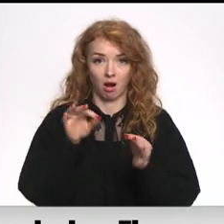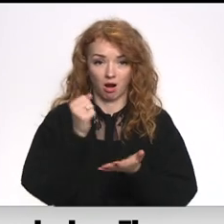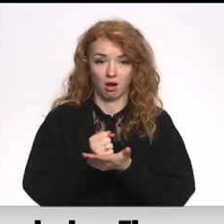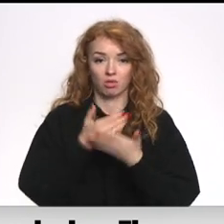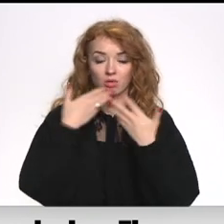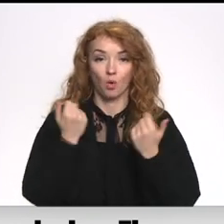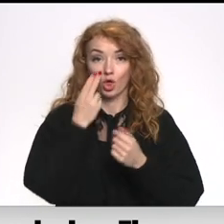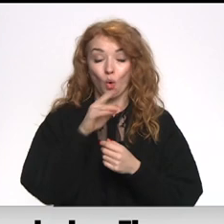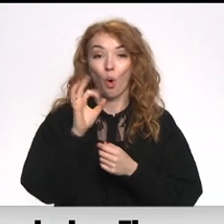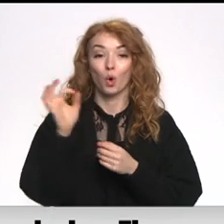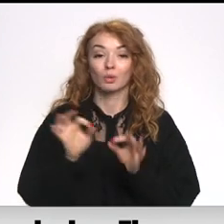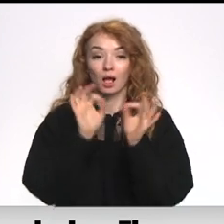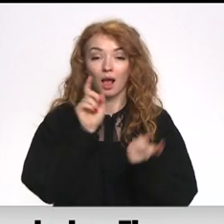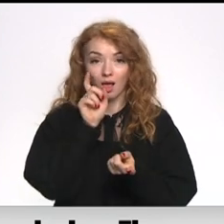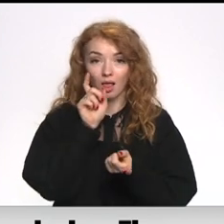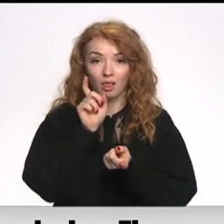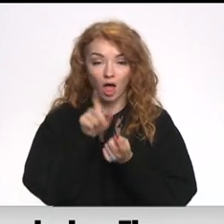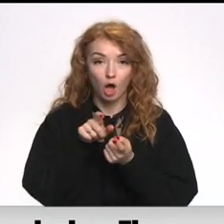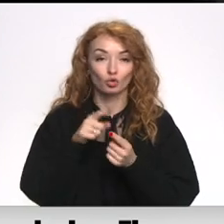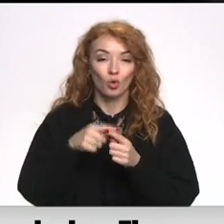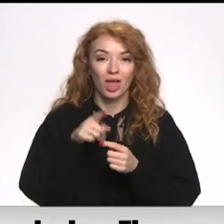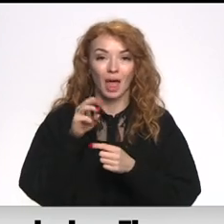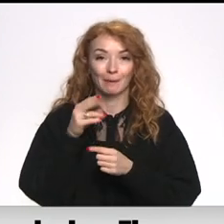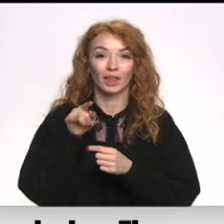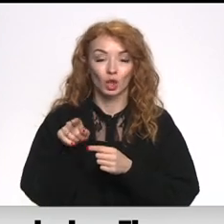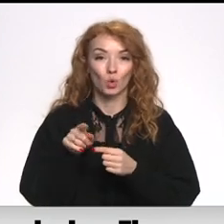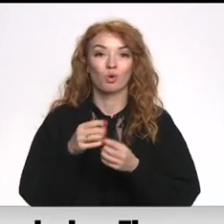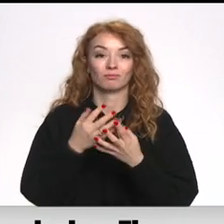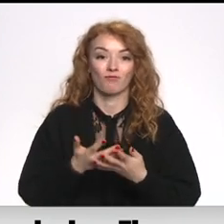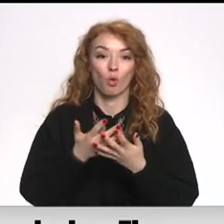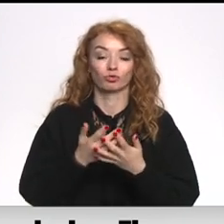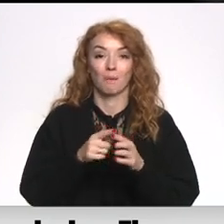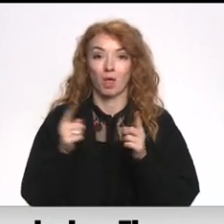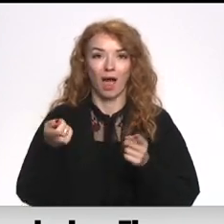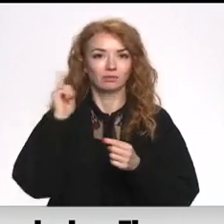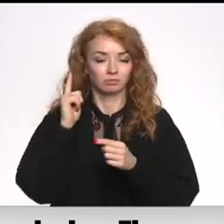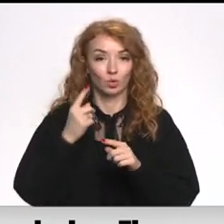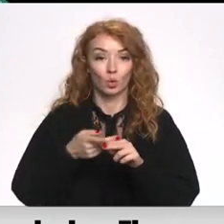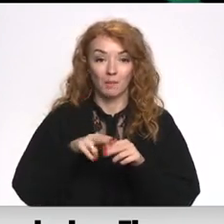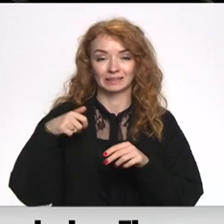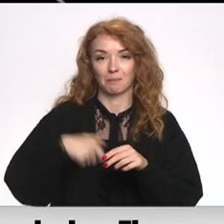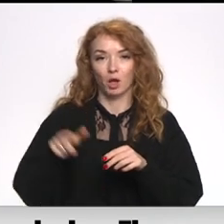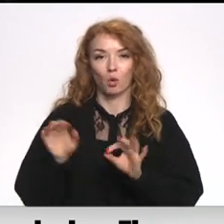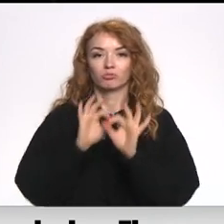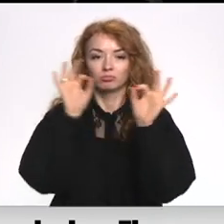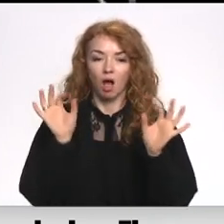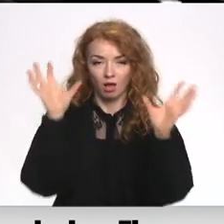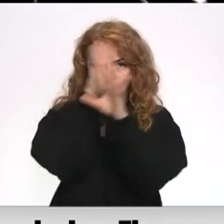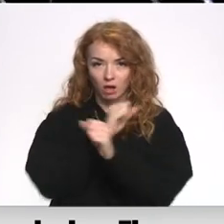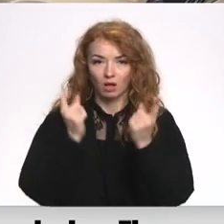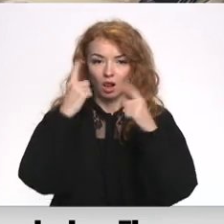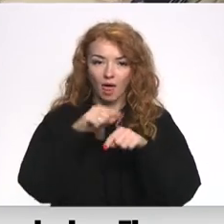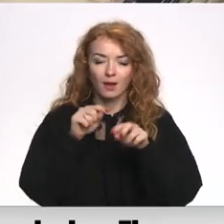No oktobra sācies laša un taimiņu zvejas lieguma periods, un tieši šajā laikā valsts vides dienesta inspektori kāpja laivās, lai nakts